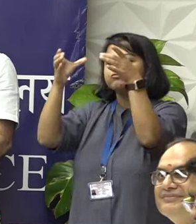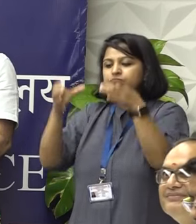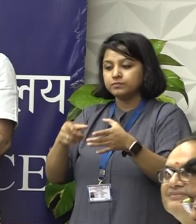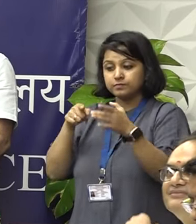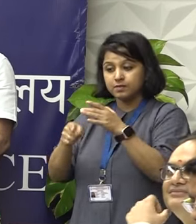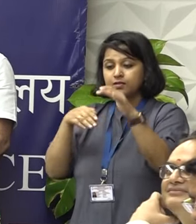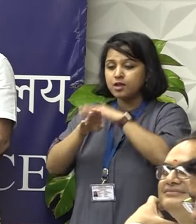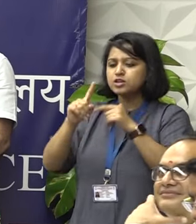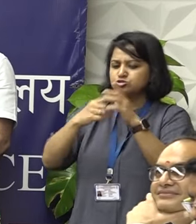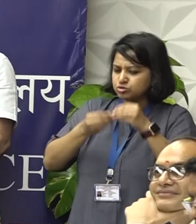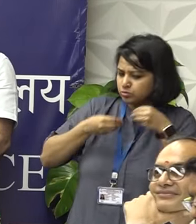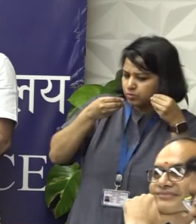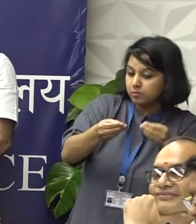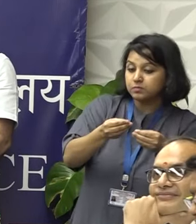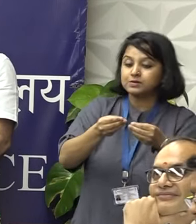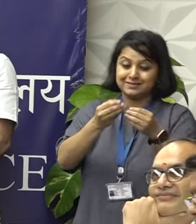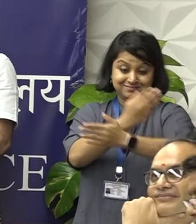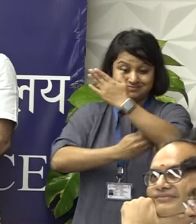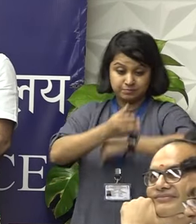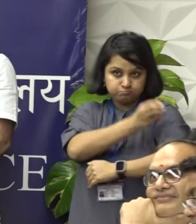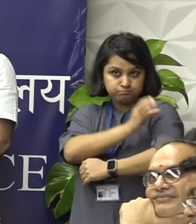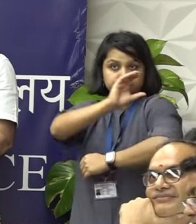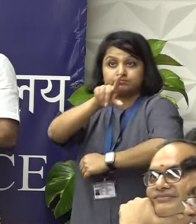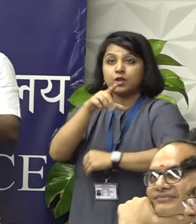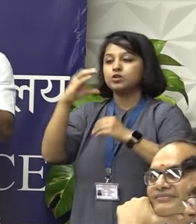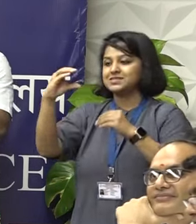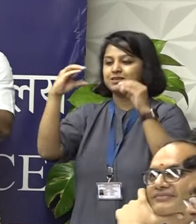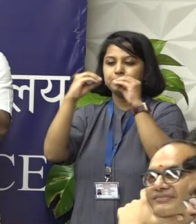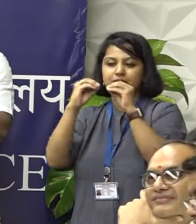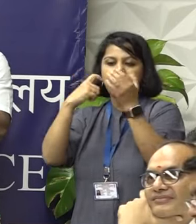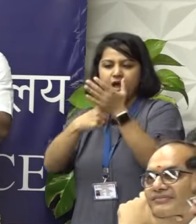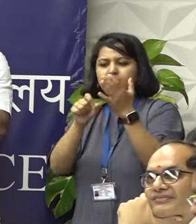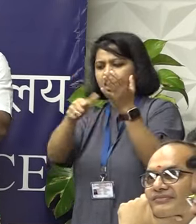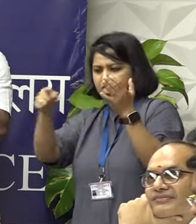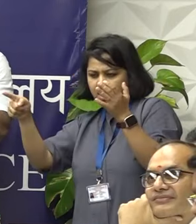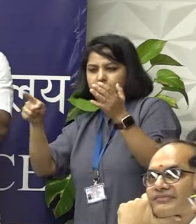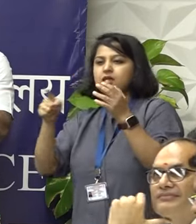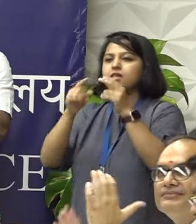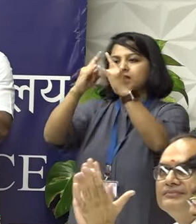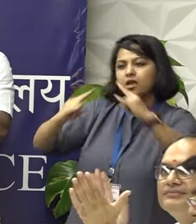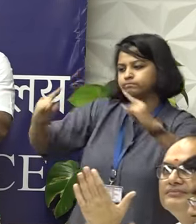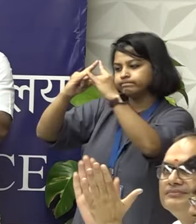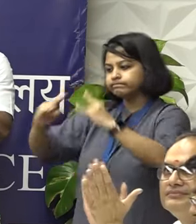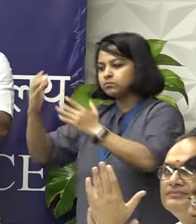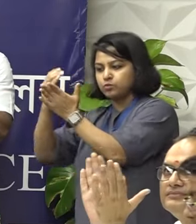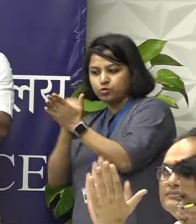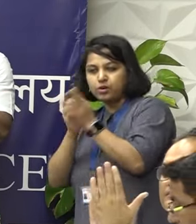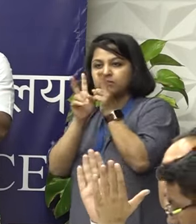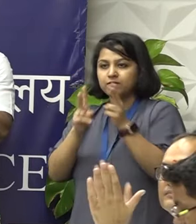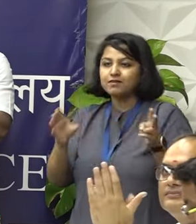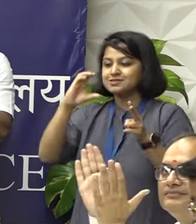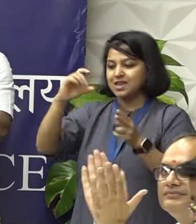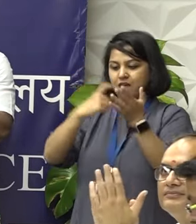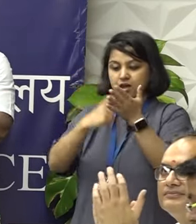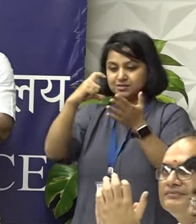उपलब्ध कराकर दिव्यांगजनों को सशक्त बनाना तथा सीबीआर के माध्यम से अन्य वितरण शिविरों का आयोजन करने में सीआरटी अहमदाबाद को